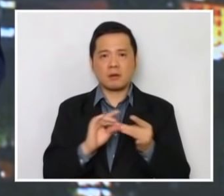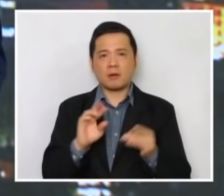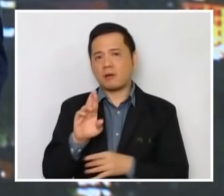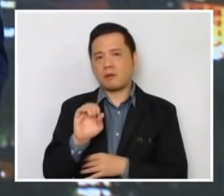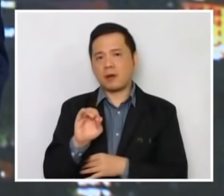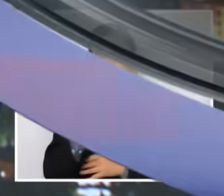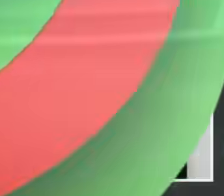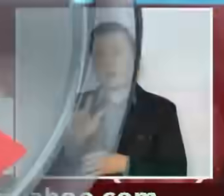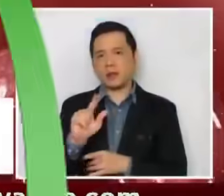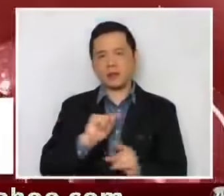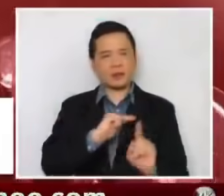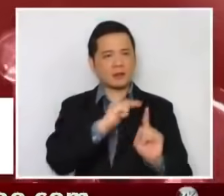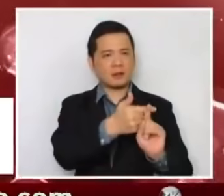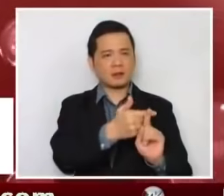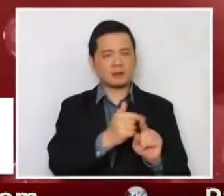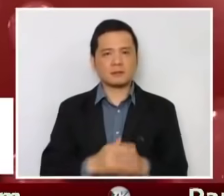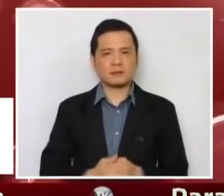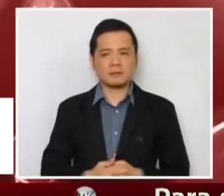Bossano.